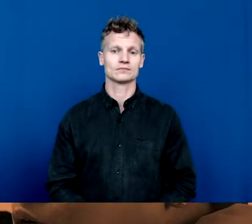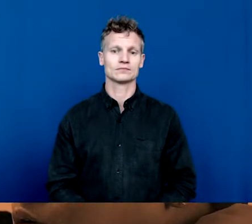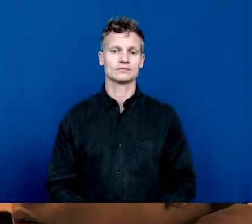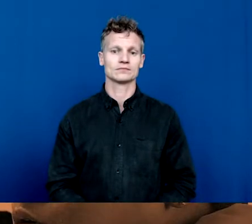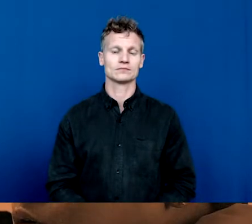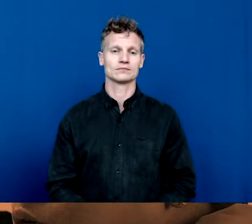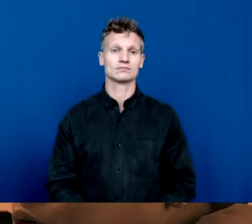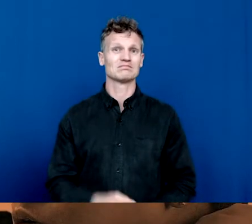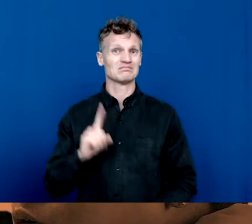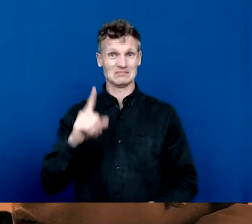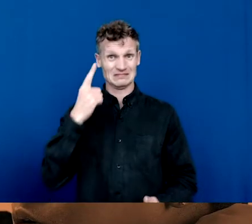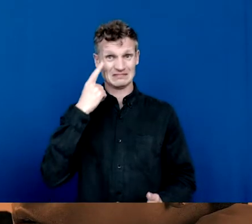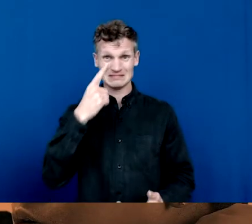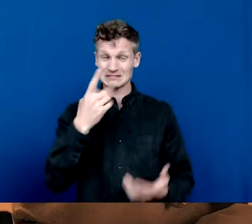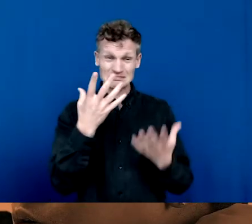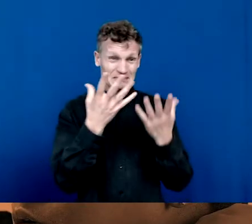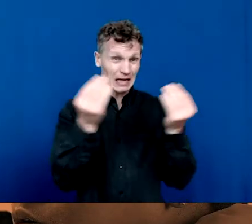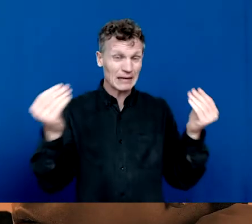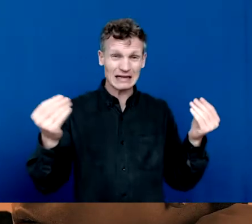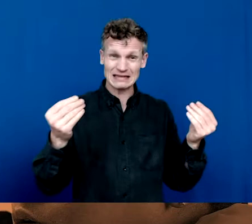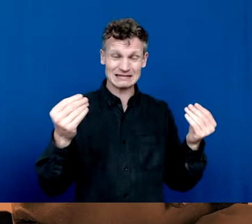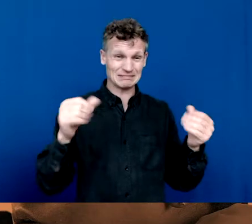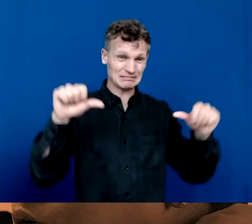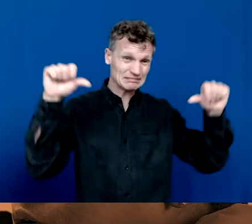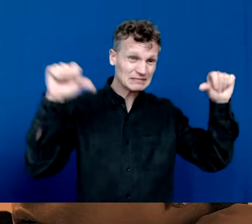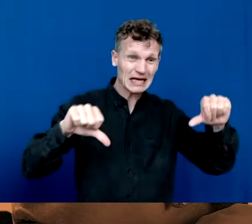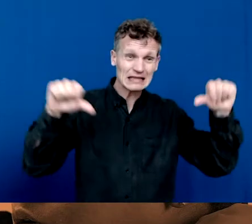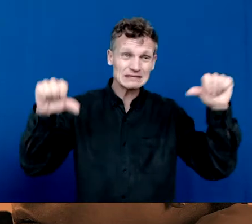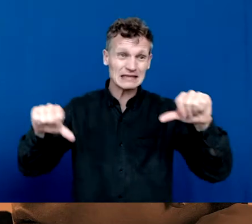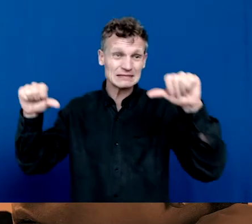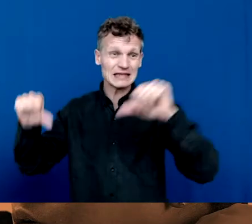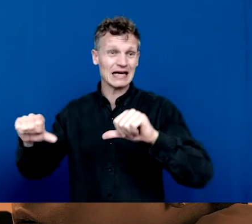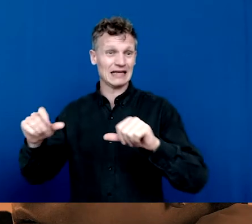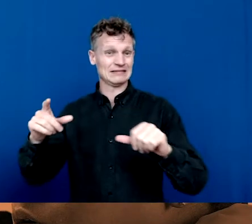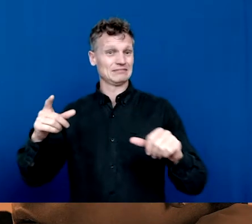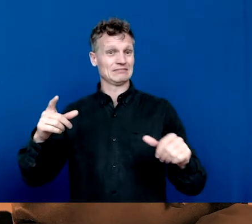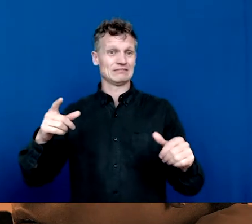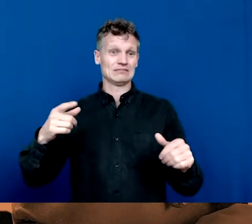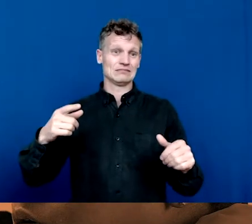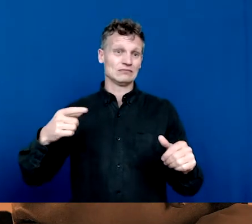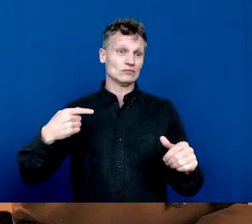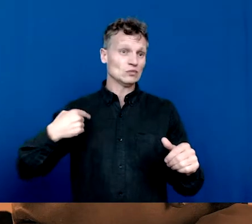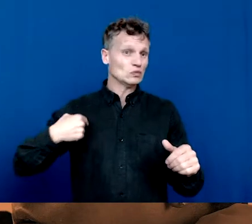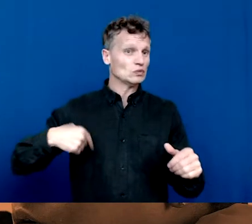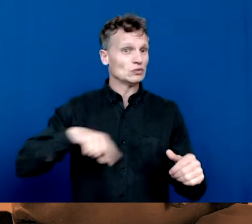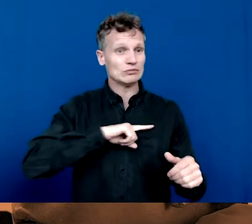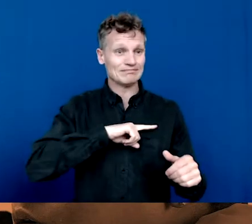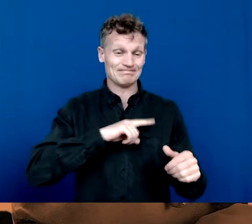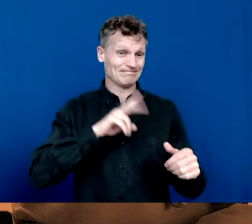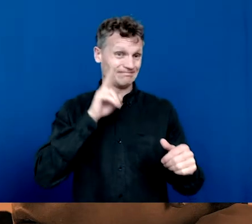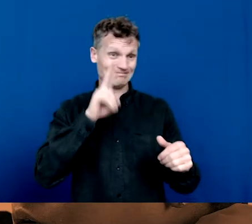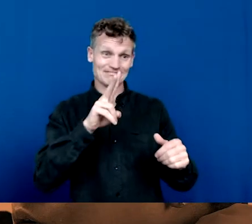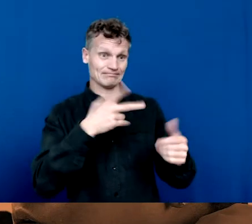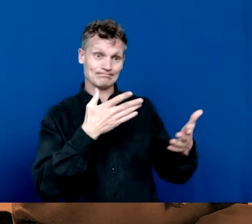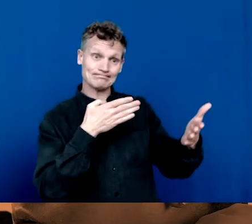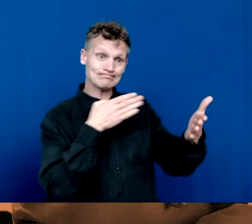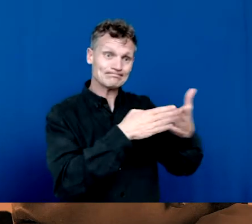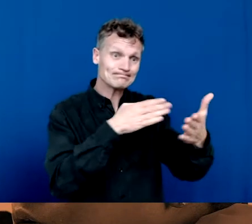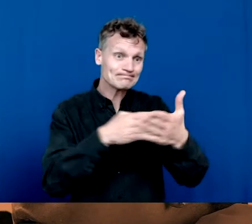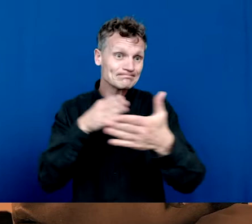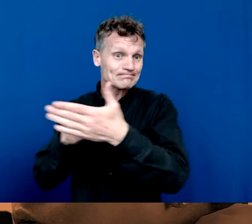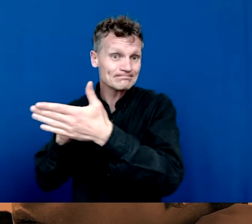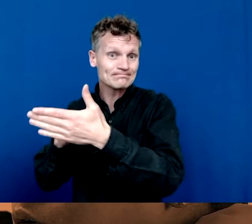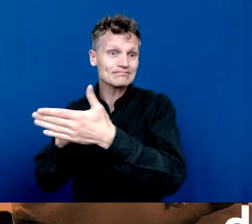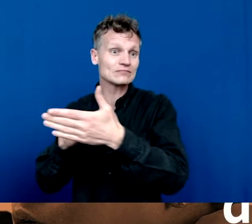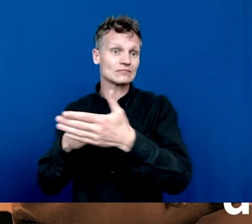Malgré ces risques accrus, il est fréquent que nous ne puissions pas recourir aux services de prévention et de prise en charge